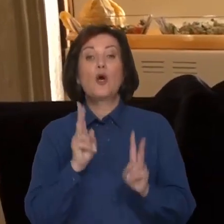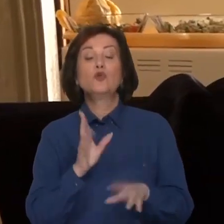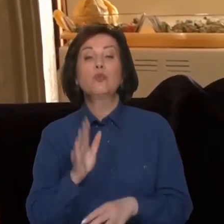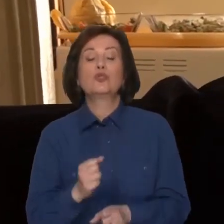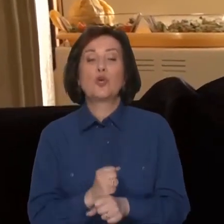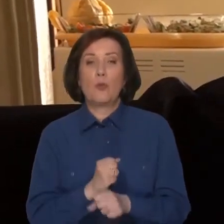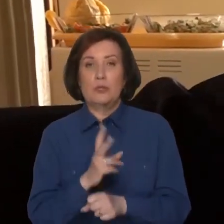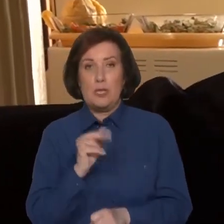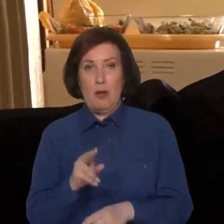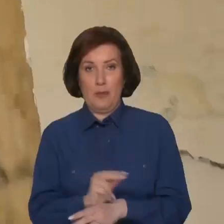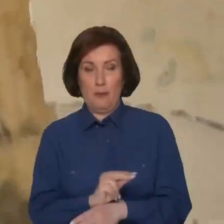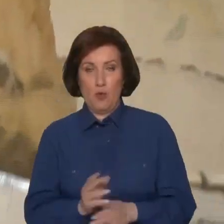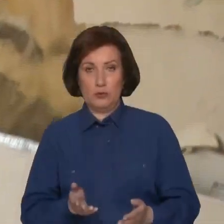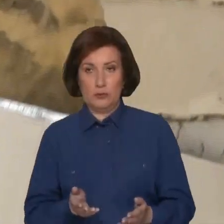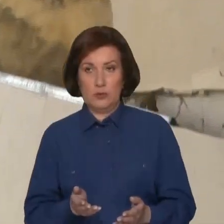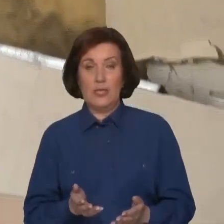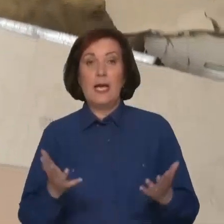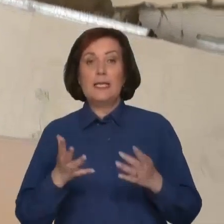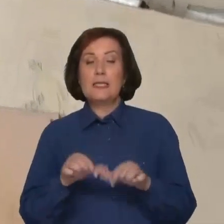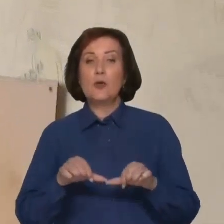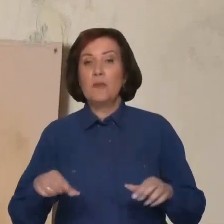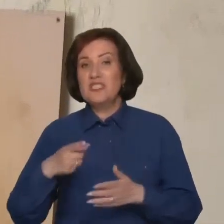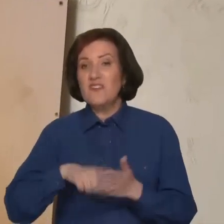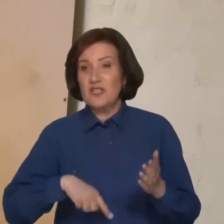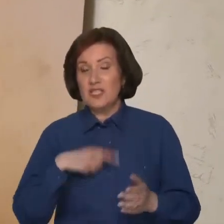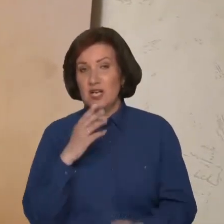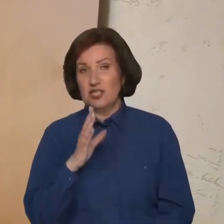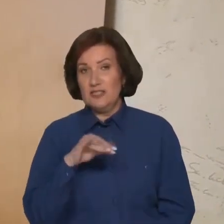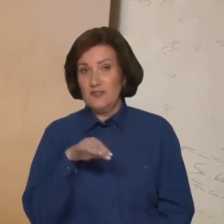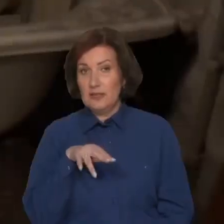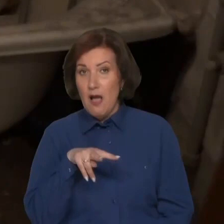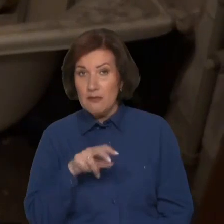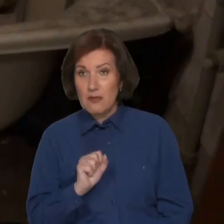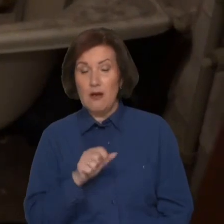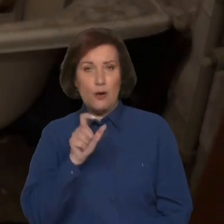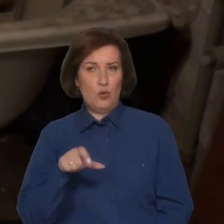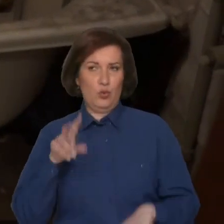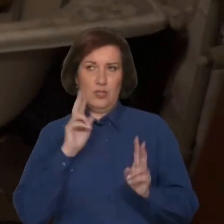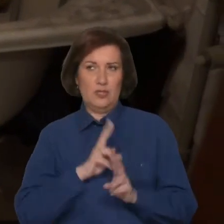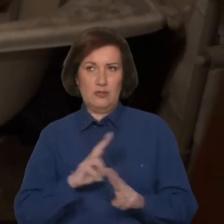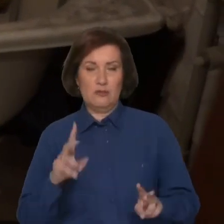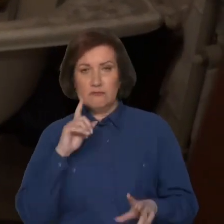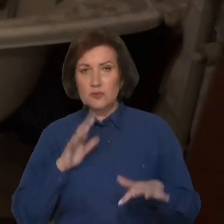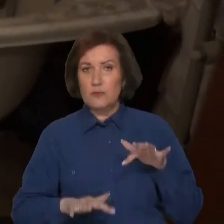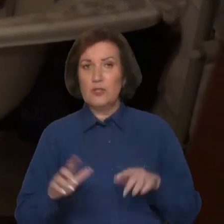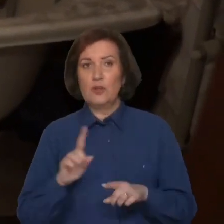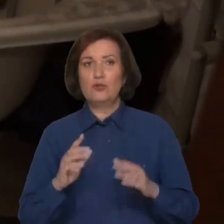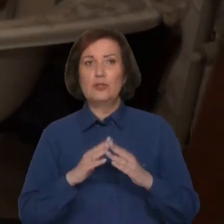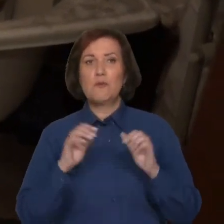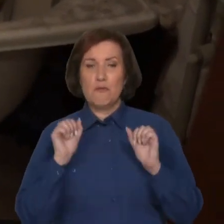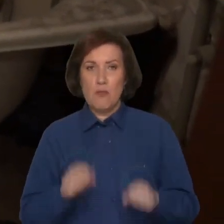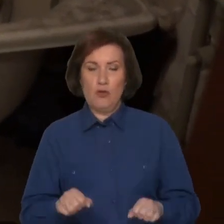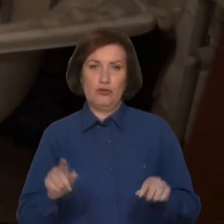ж його буде робити, той капітальний ремонт? Які комісії вірити, каже Світлана Рабчук, люди не знають. Сумніваються, що дім